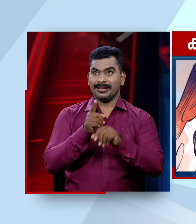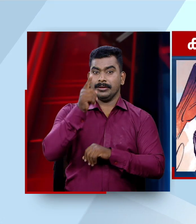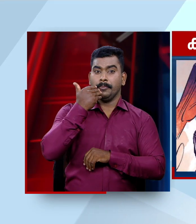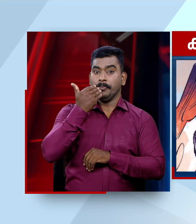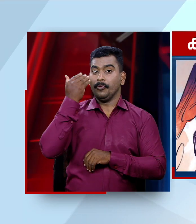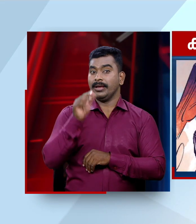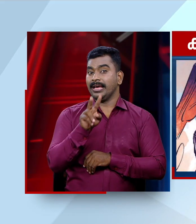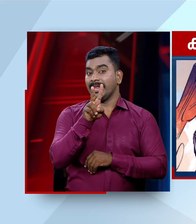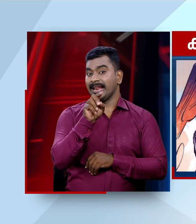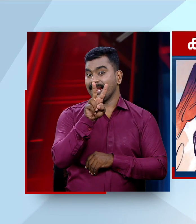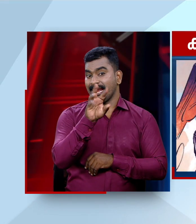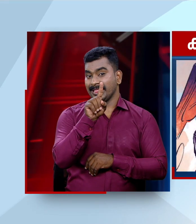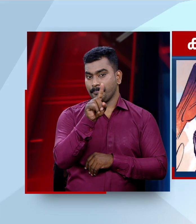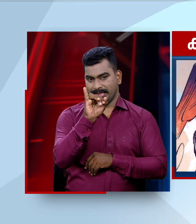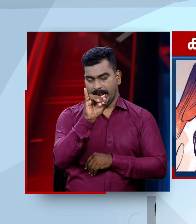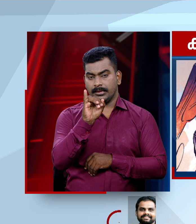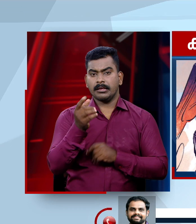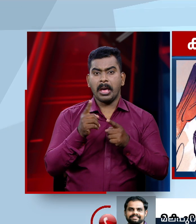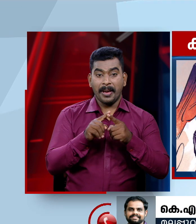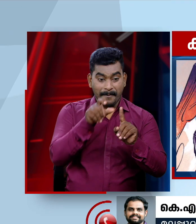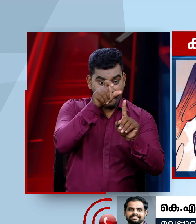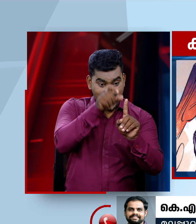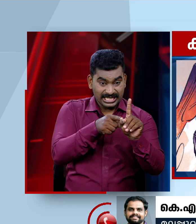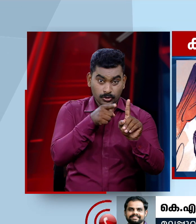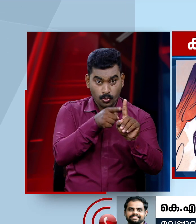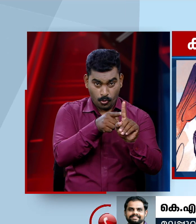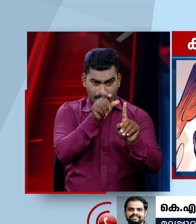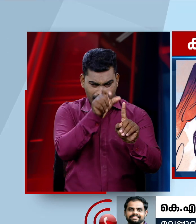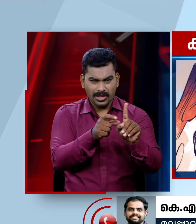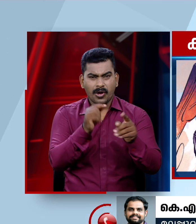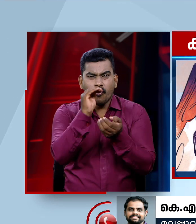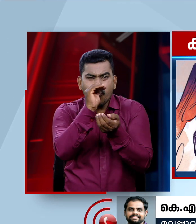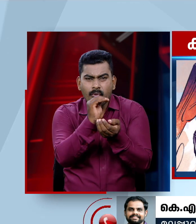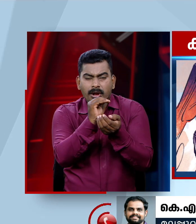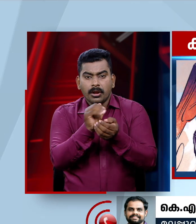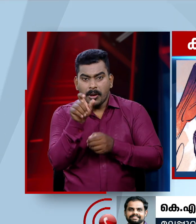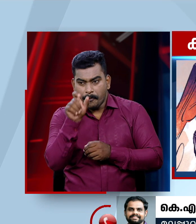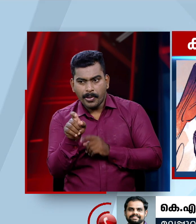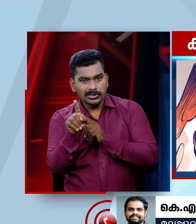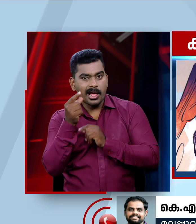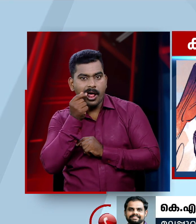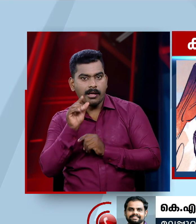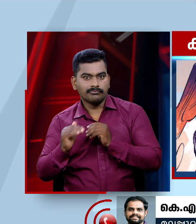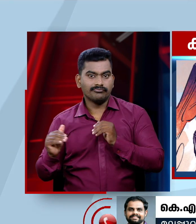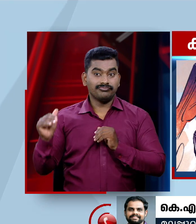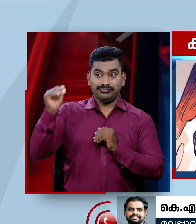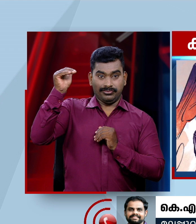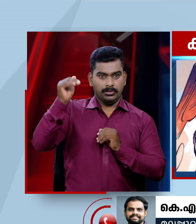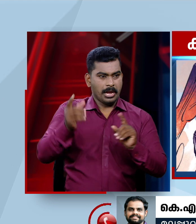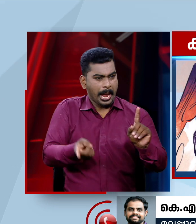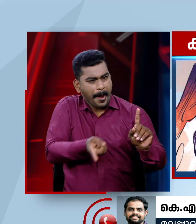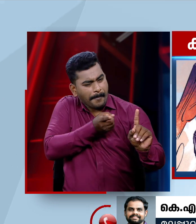2016ലാണ് പെരിന്തൽമണ്ണ പോലീസ് ഈ കേസ് രജിസ്റ്റർ ചെയ്തത്. 2012 മുതൽ 2016 വരെ ഈ പ്രതി 9 വയസ്സുള്ള കുട്ടിയെ